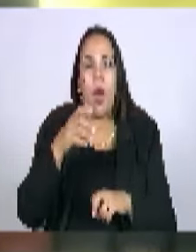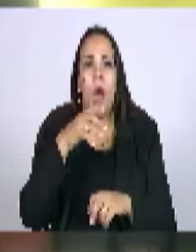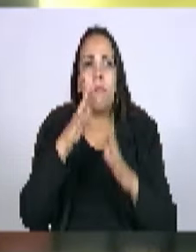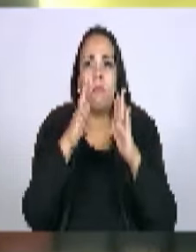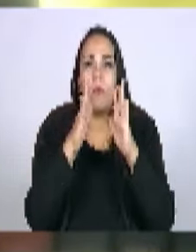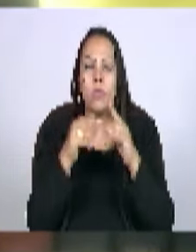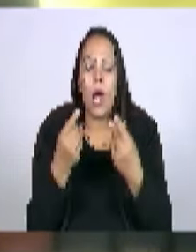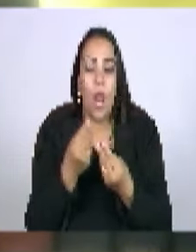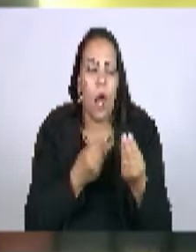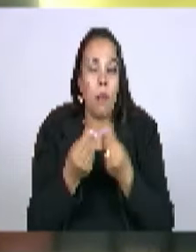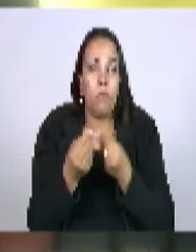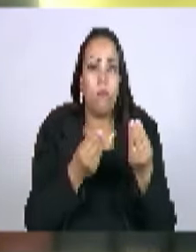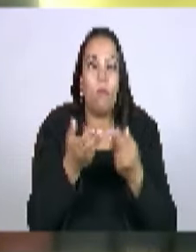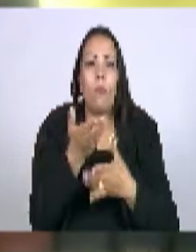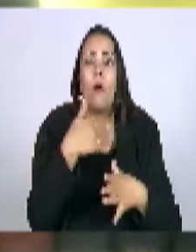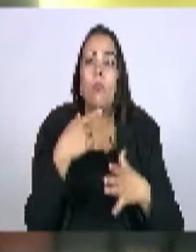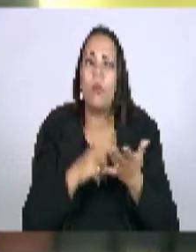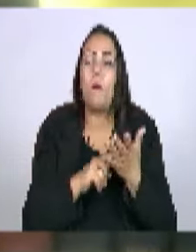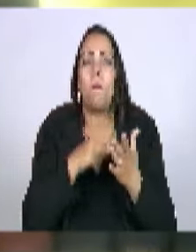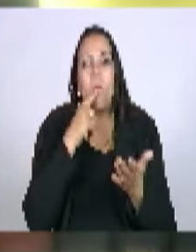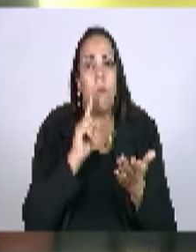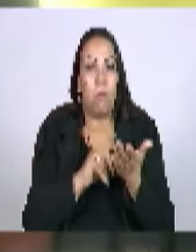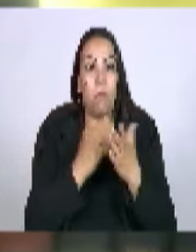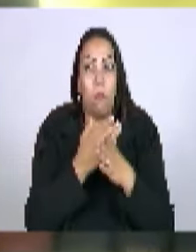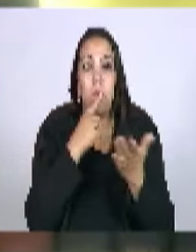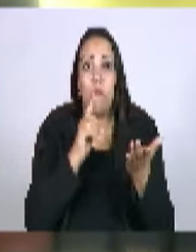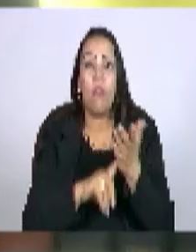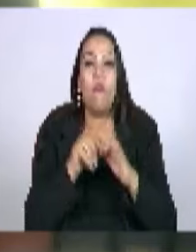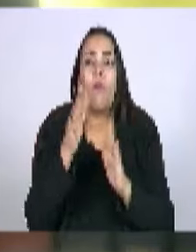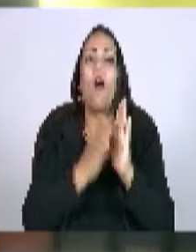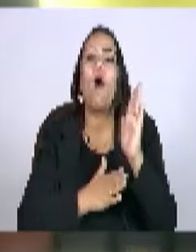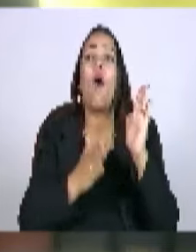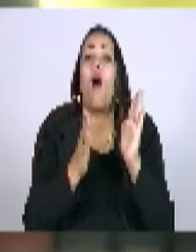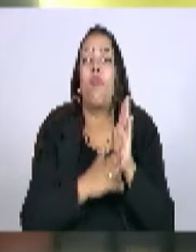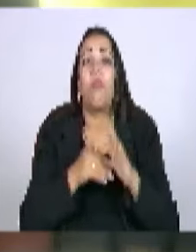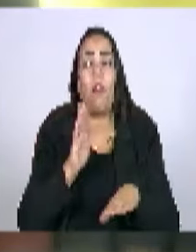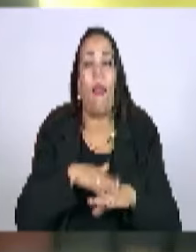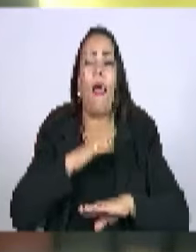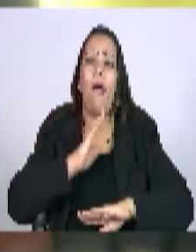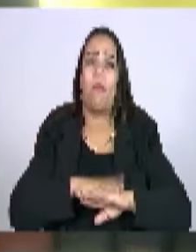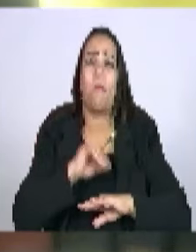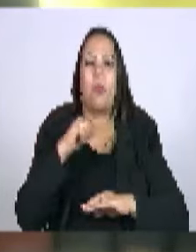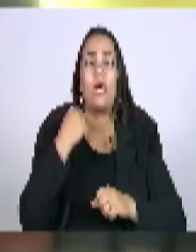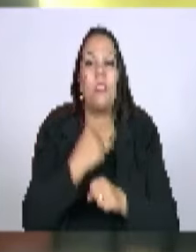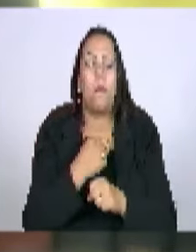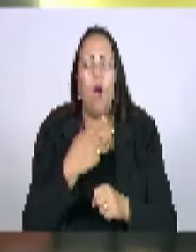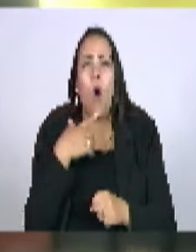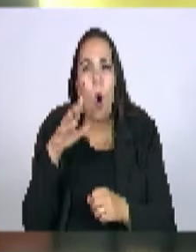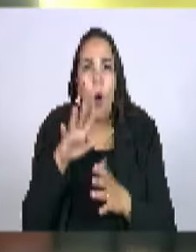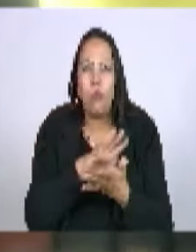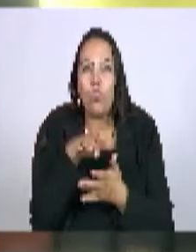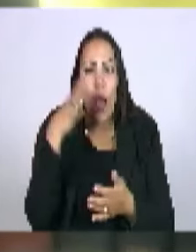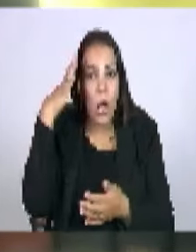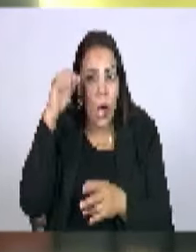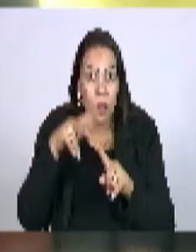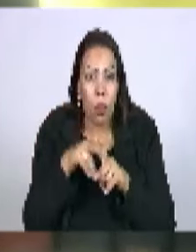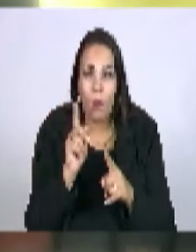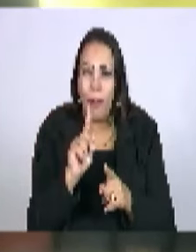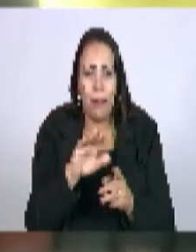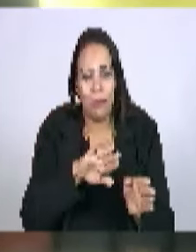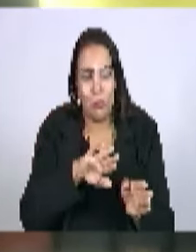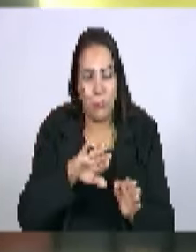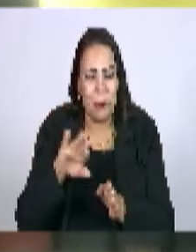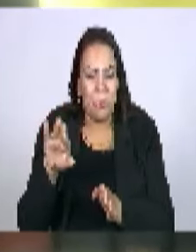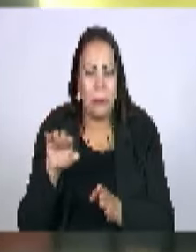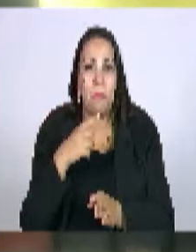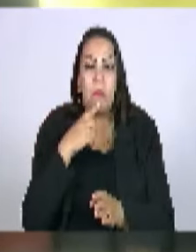نقشت هذا الكلام لان فعلا في خطوره على اخلاقيات الاستخدام القضيه مش في الذكاء الاصطناعي لما تيجي